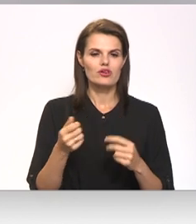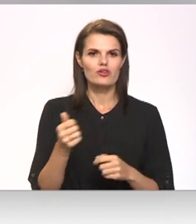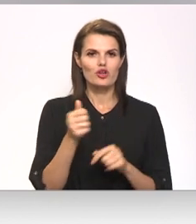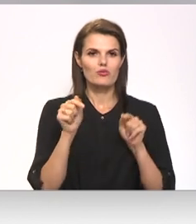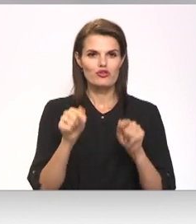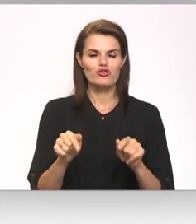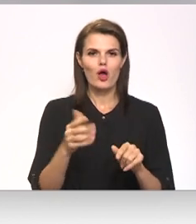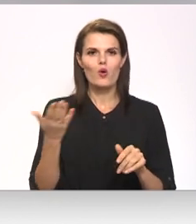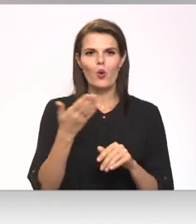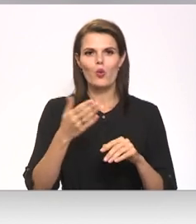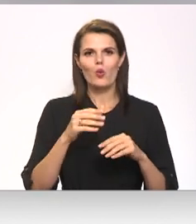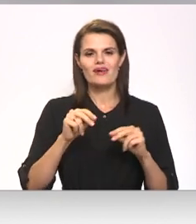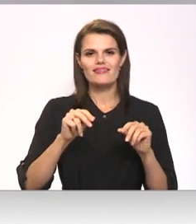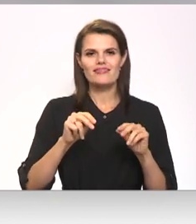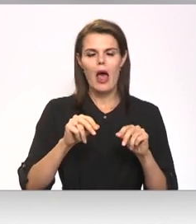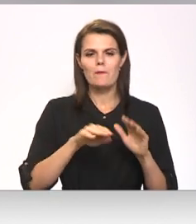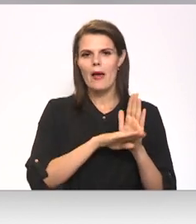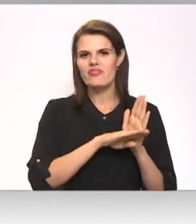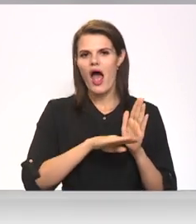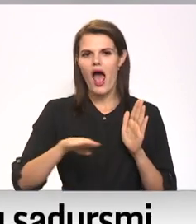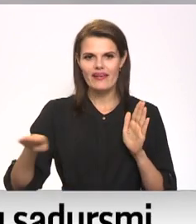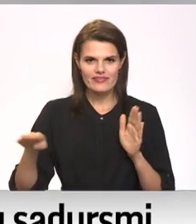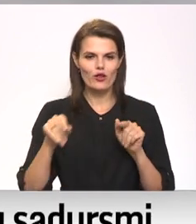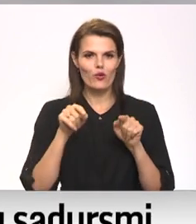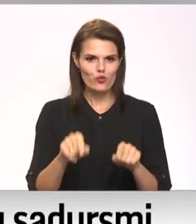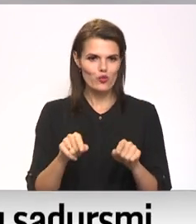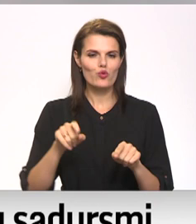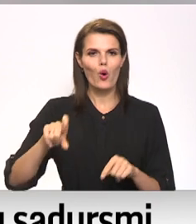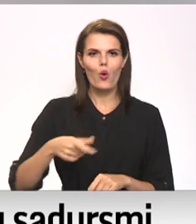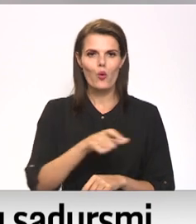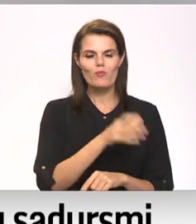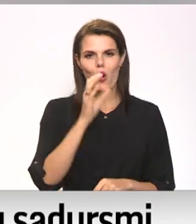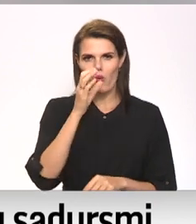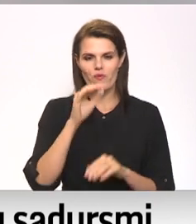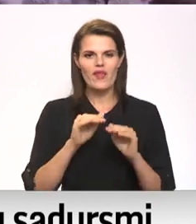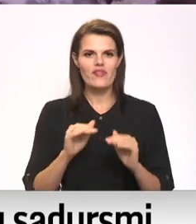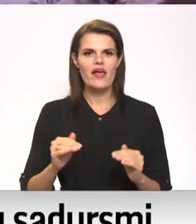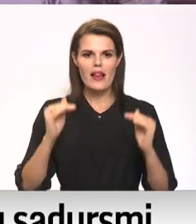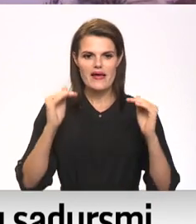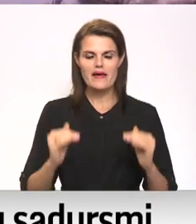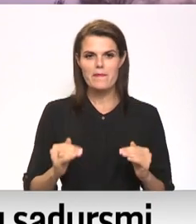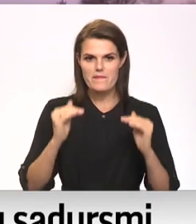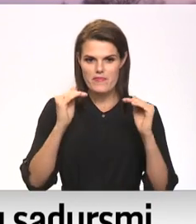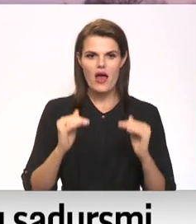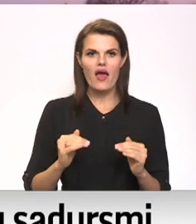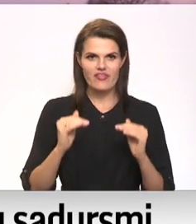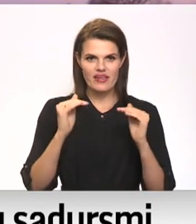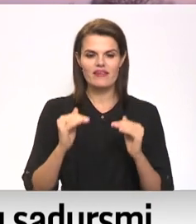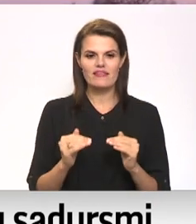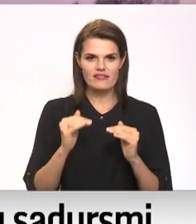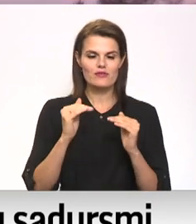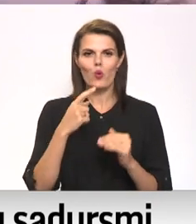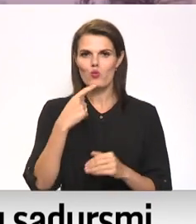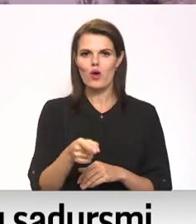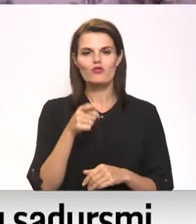šajās līdzinājās platībās, mums tiešām tas upes ūdens līmenis mums nosaka to,